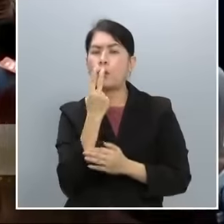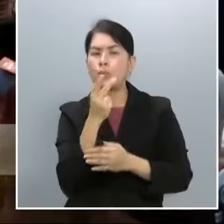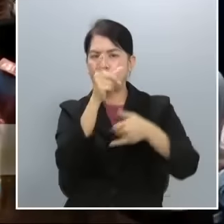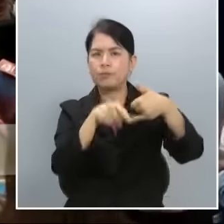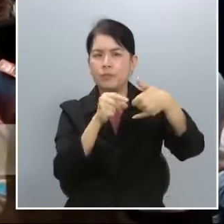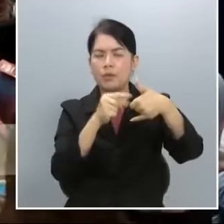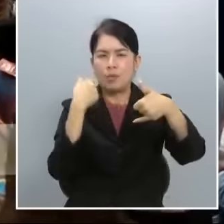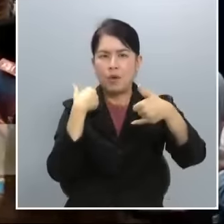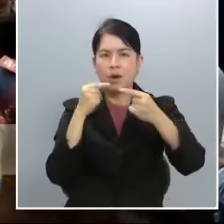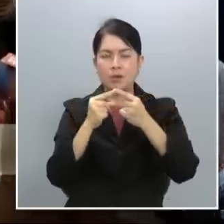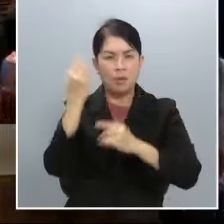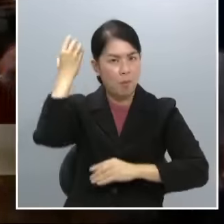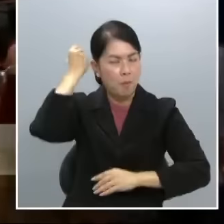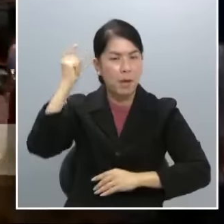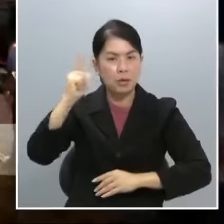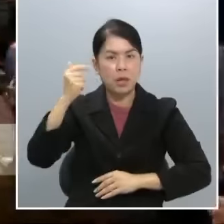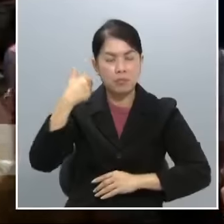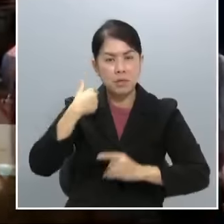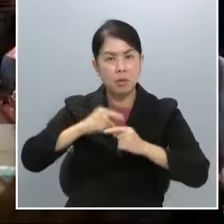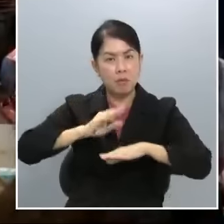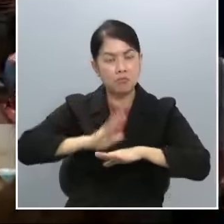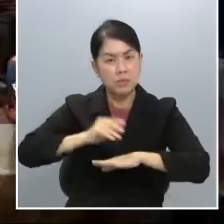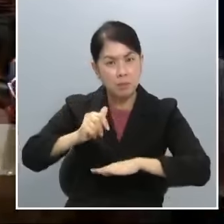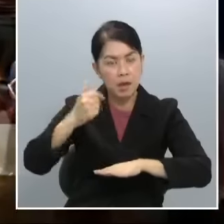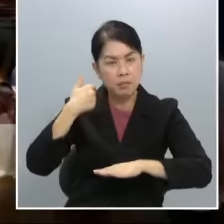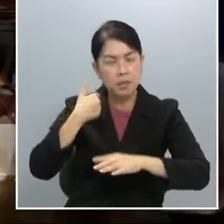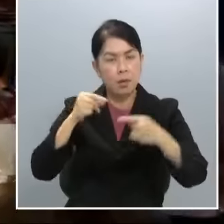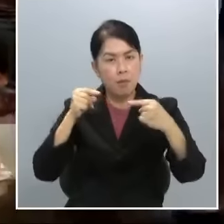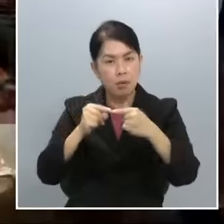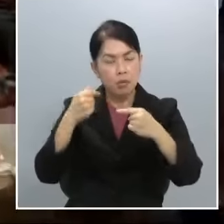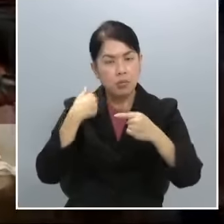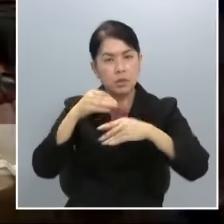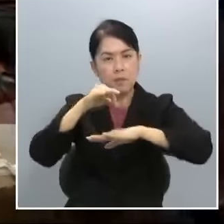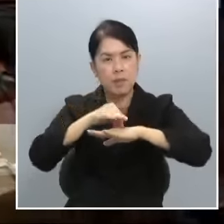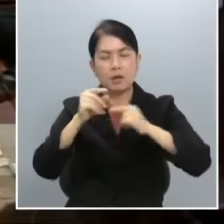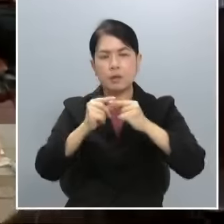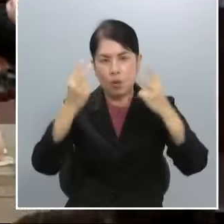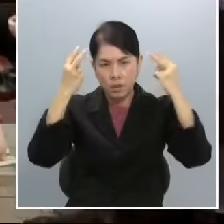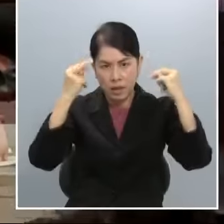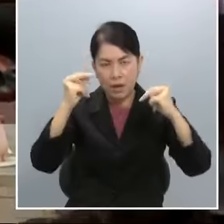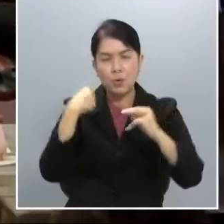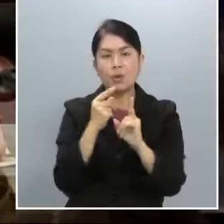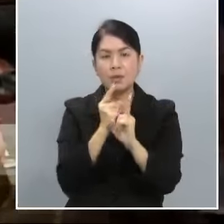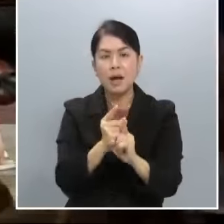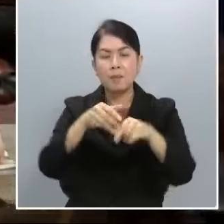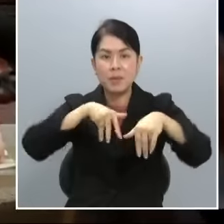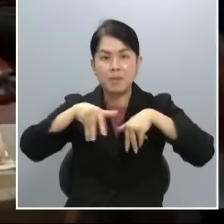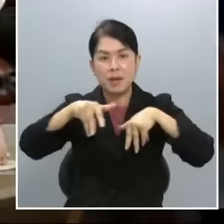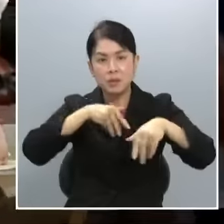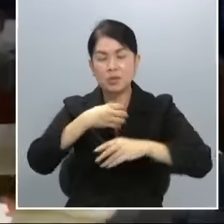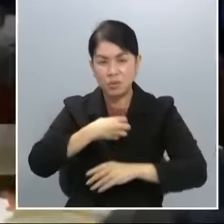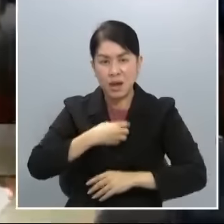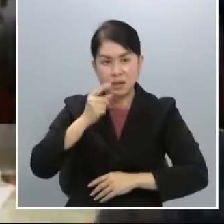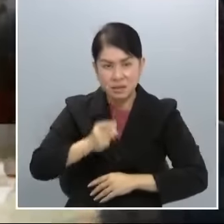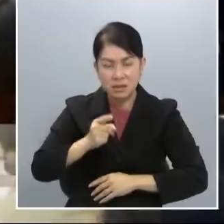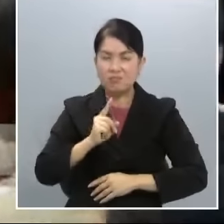มีความสามารถและมีความเหมาะสมที่จะเป็นนายกรัฐมนตรีตามที่ประชาชนต้องการหรือไม่ค